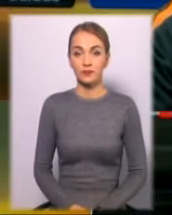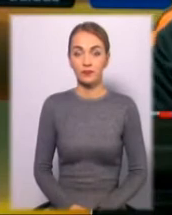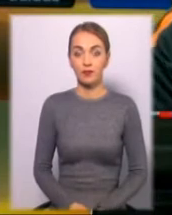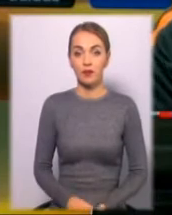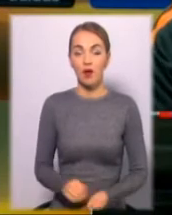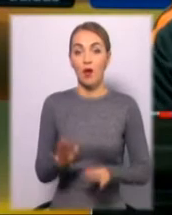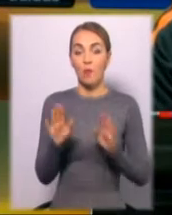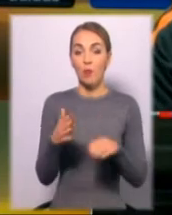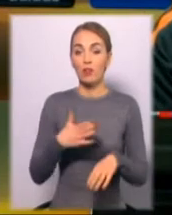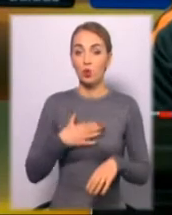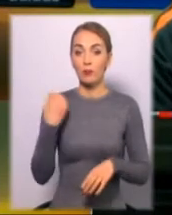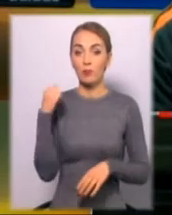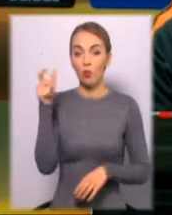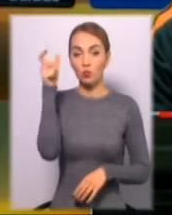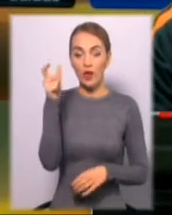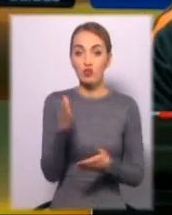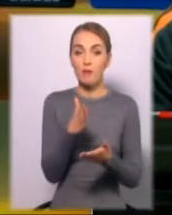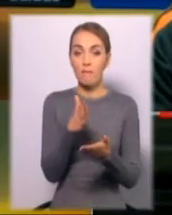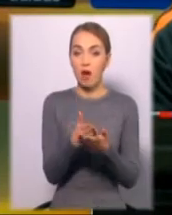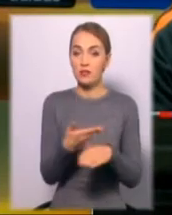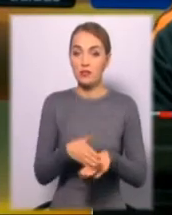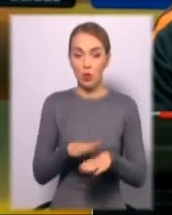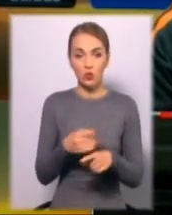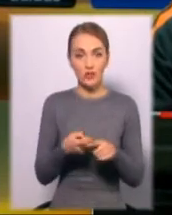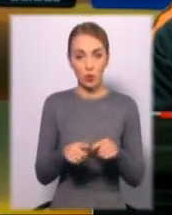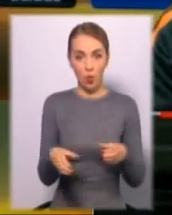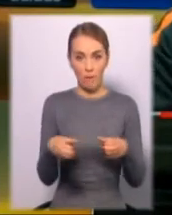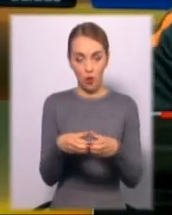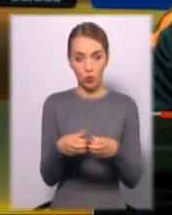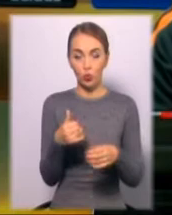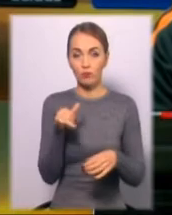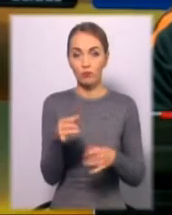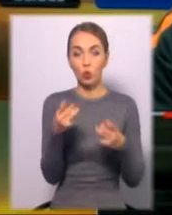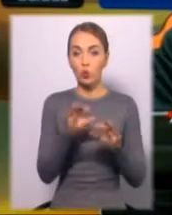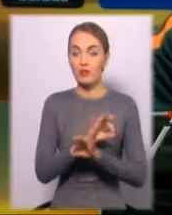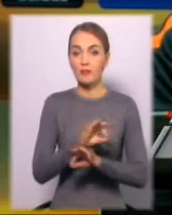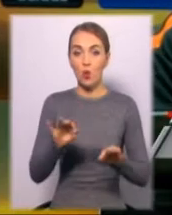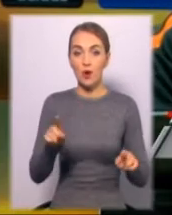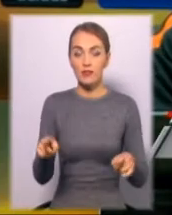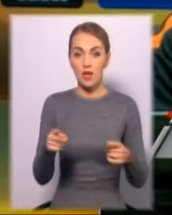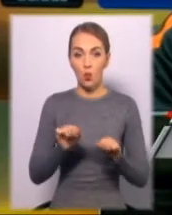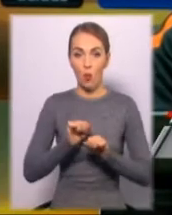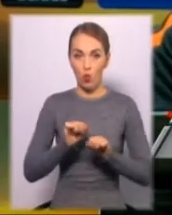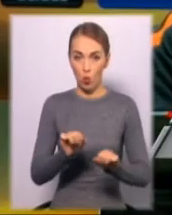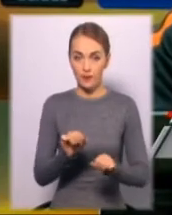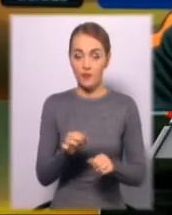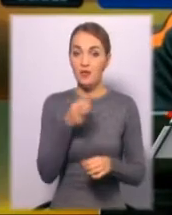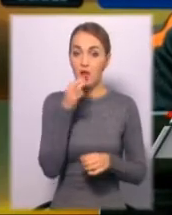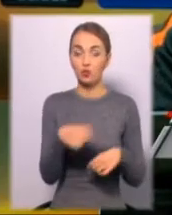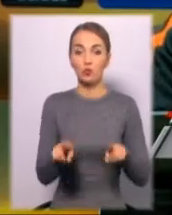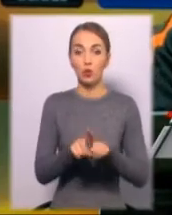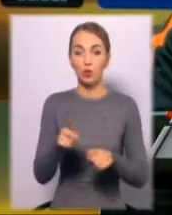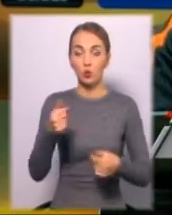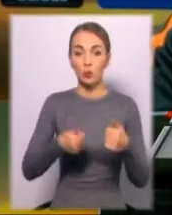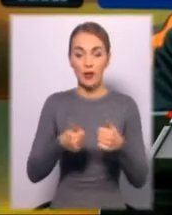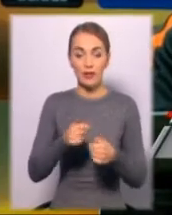Попри нашу перемогу в Туреччині, ми мали складнощі з цією командою. В неї просто відмінна організація оборони. Зазначу також, що